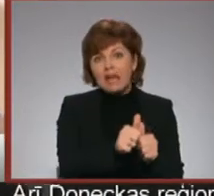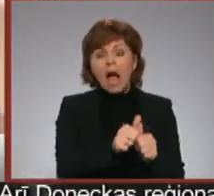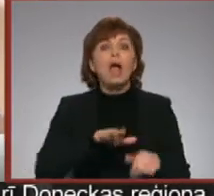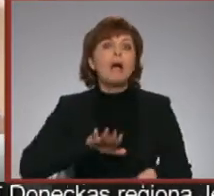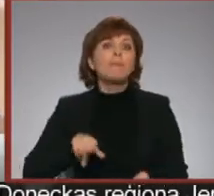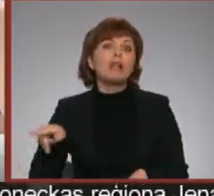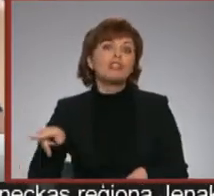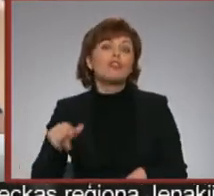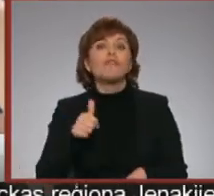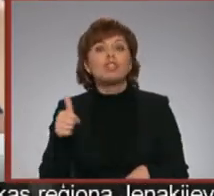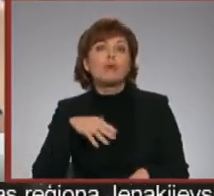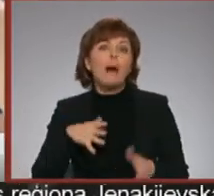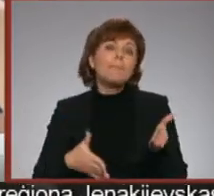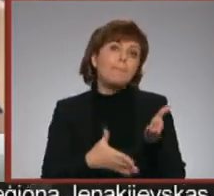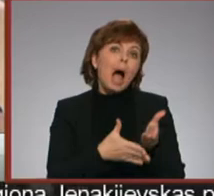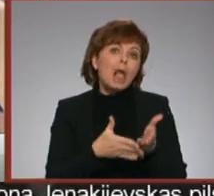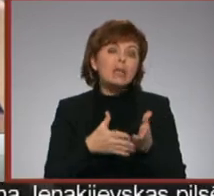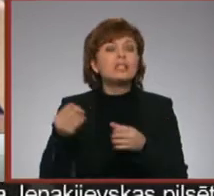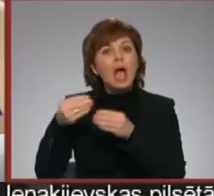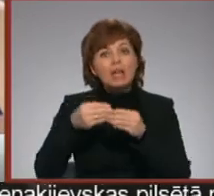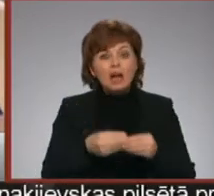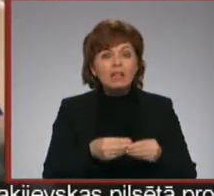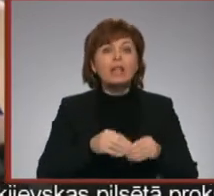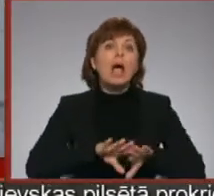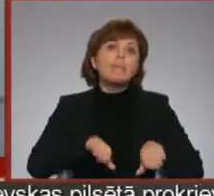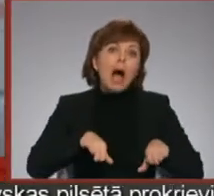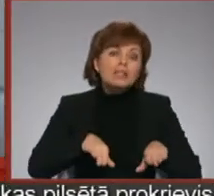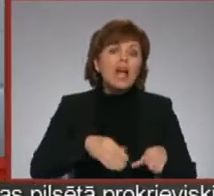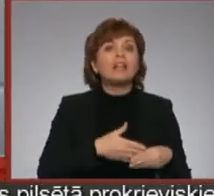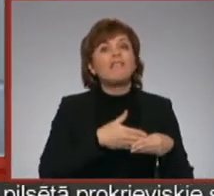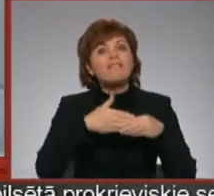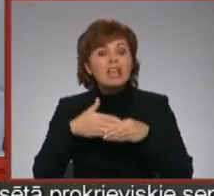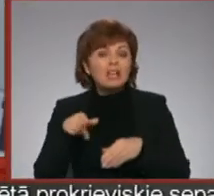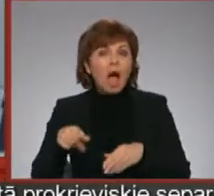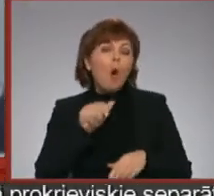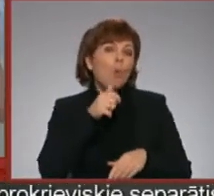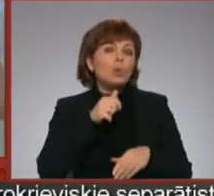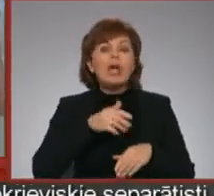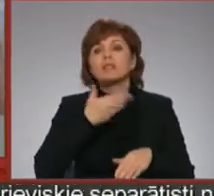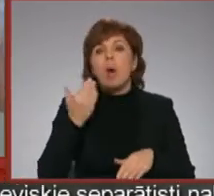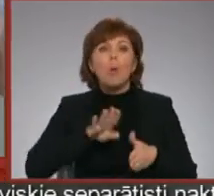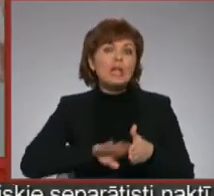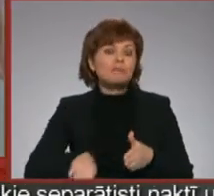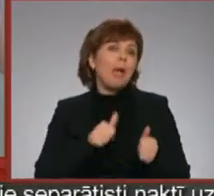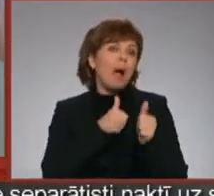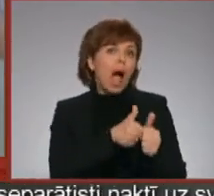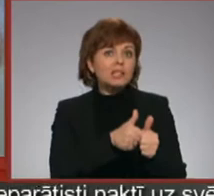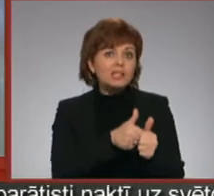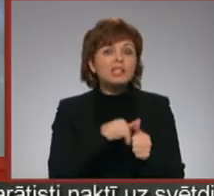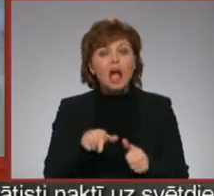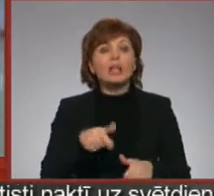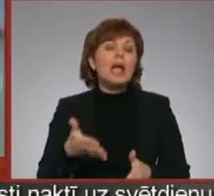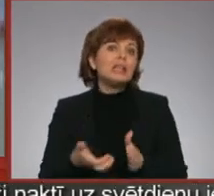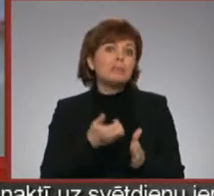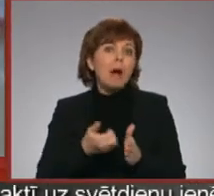viņš man palīdzēja iekāp baseinā, viņš man vilka ārā no baseina. Ūdens peldes nav iespējams bez asistenta. Izmantojot